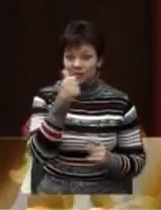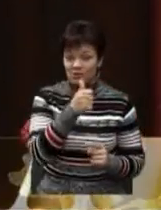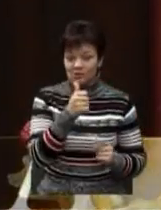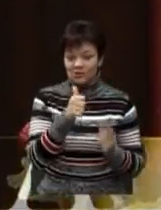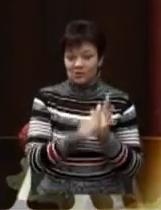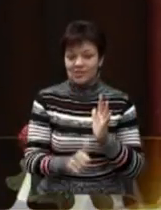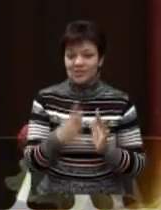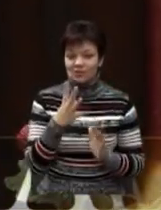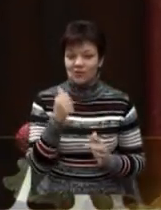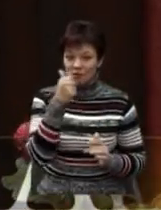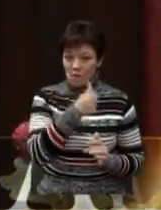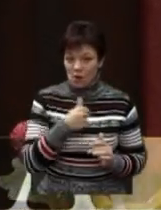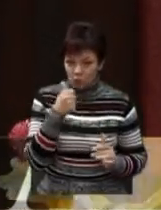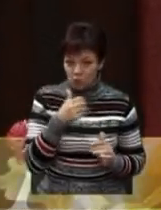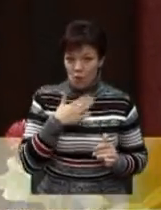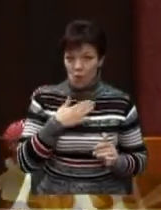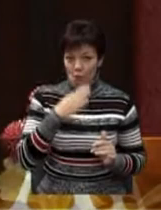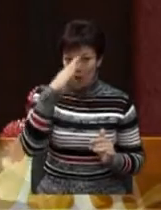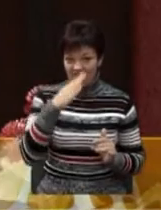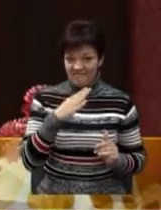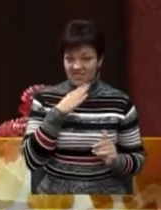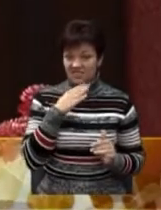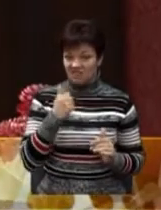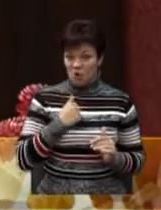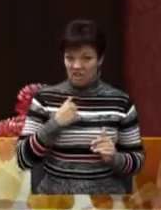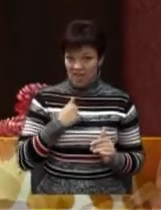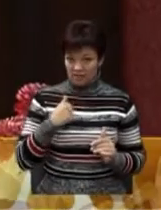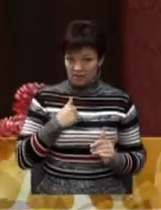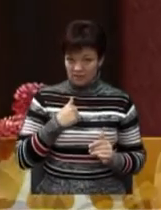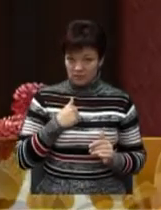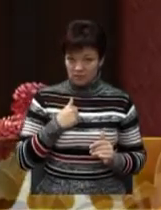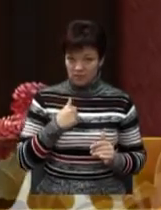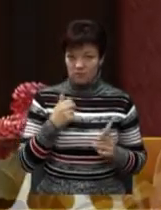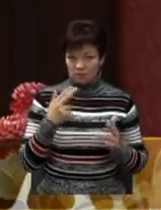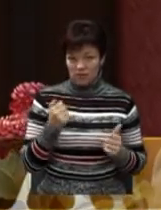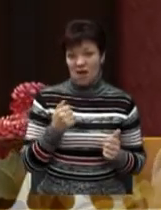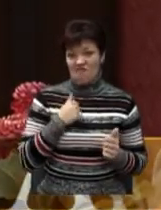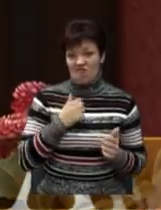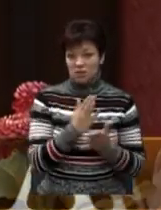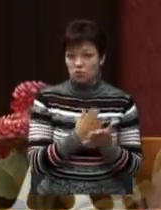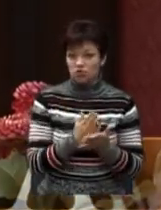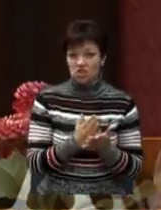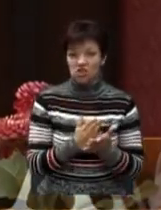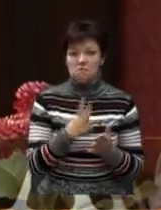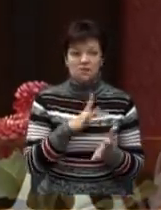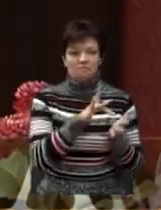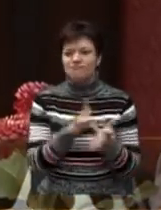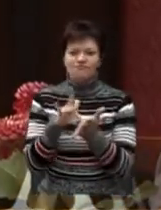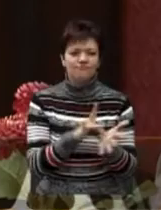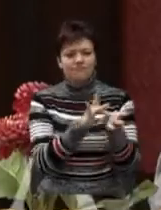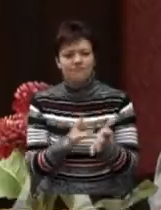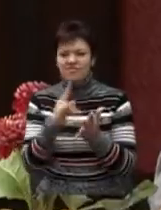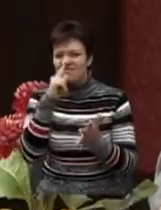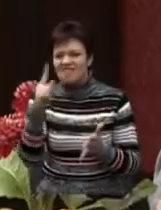году. Значит, отец мой военный, да, военнослужащий, тоже помотался по всей стране, от